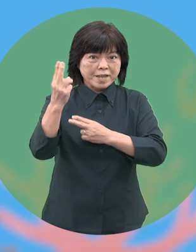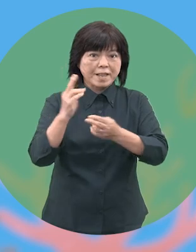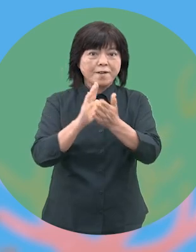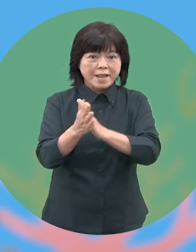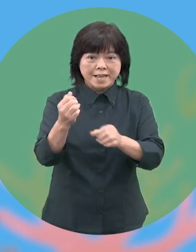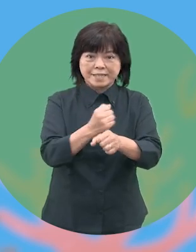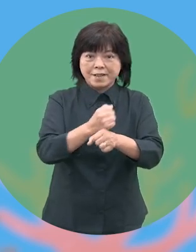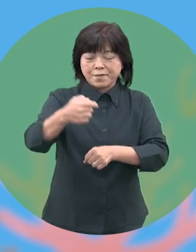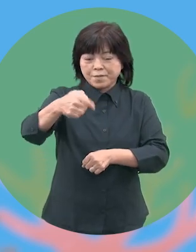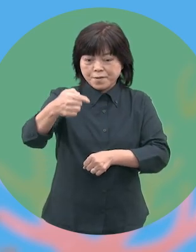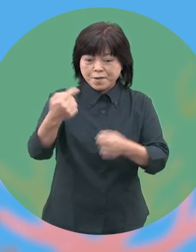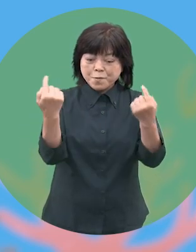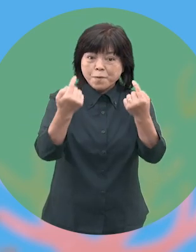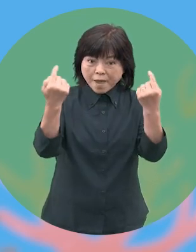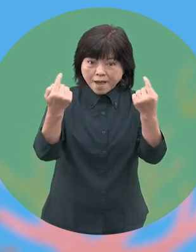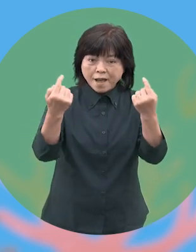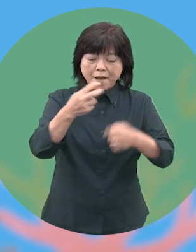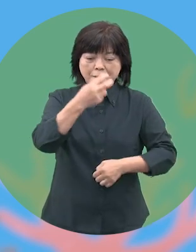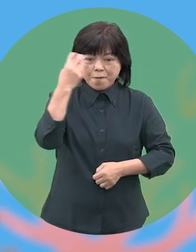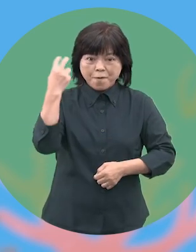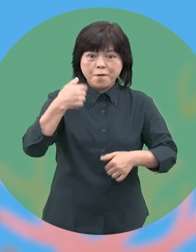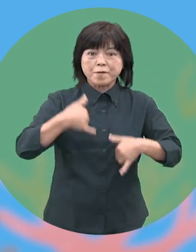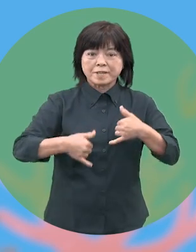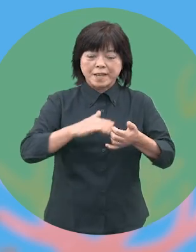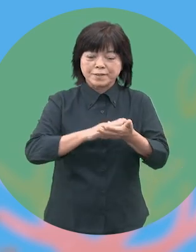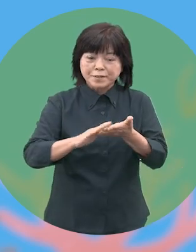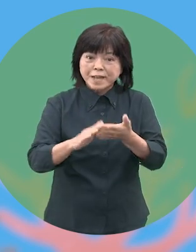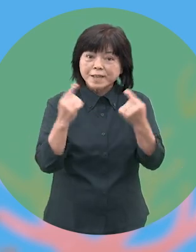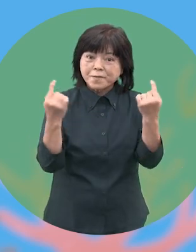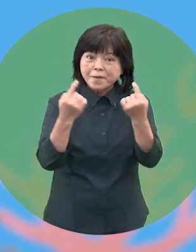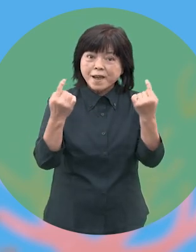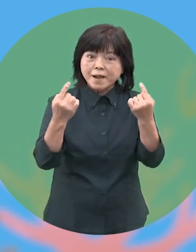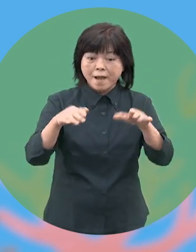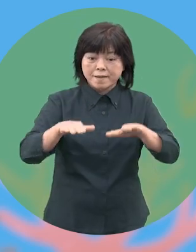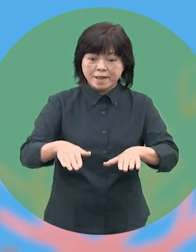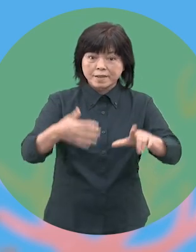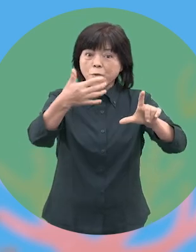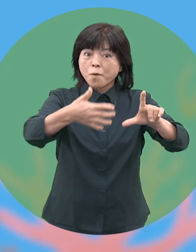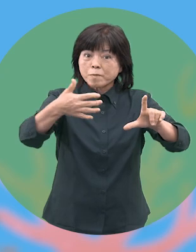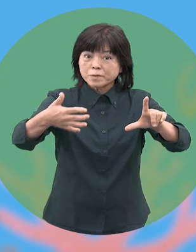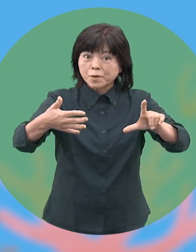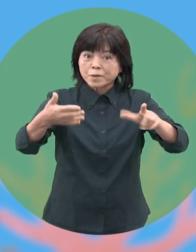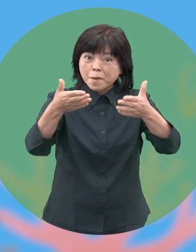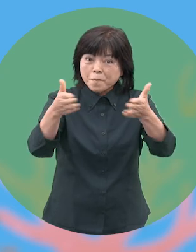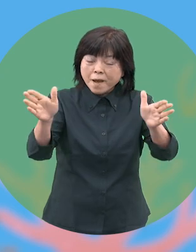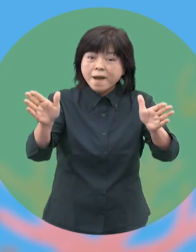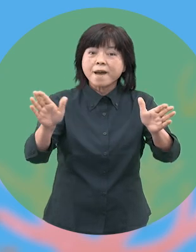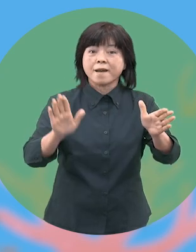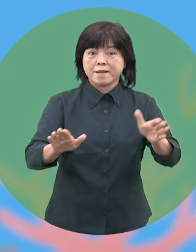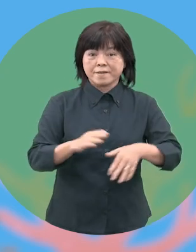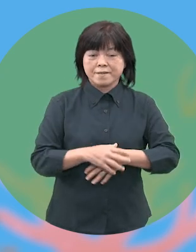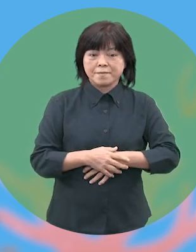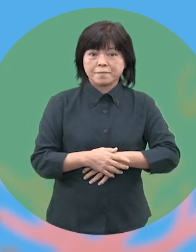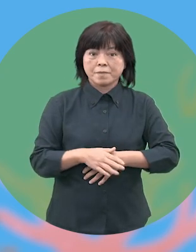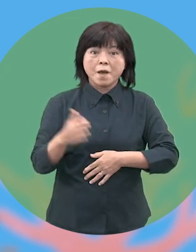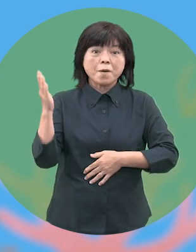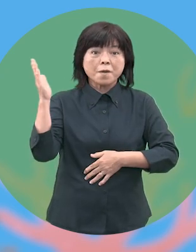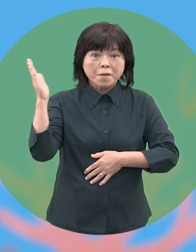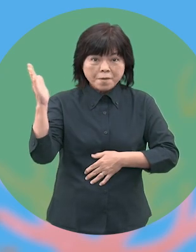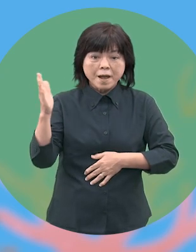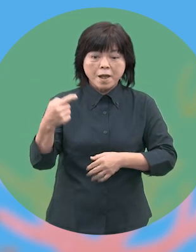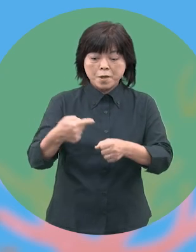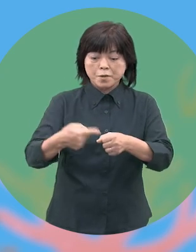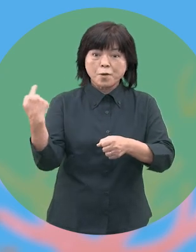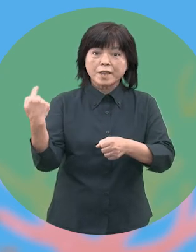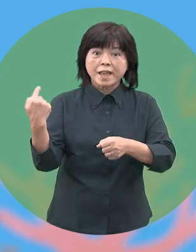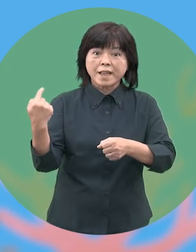業教育フェア、高校生チュラサンフェアが現在ウェブ上で開催されています。今見ているのは昨年